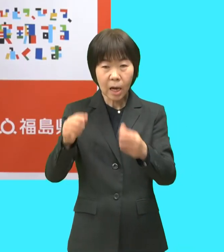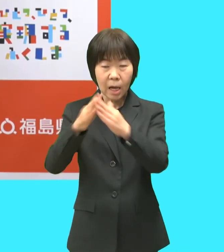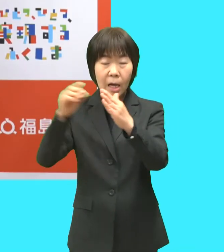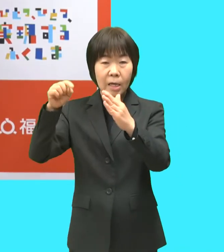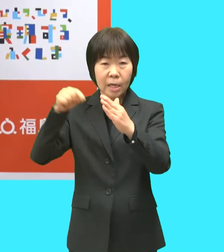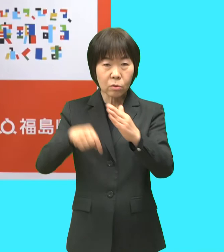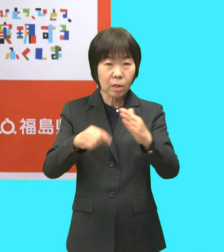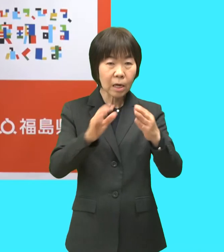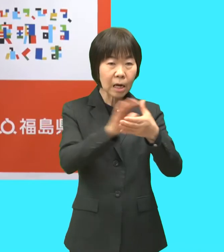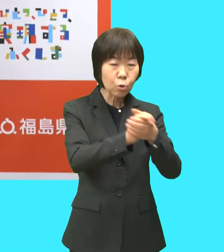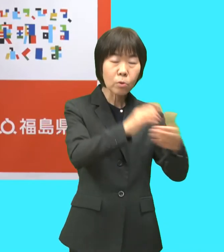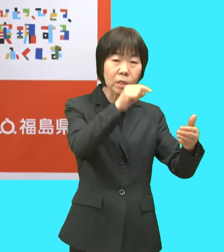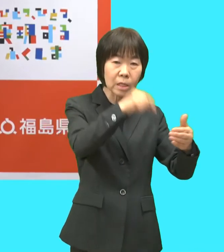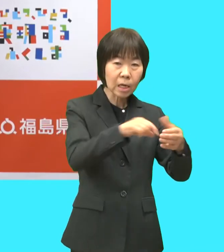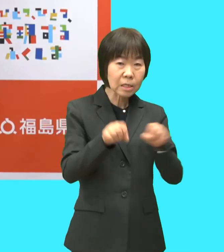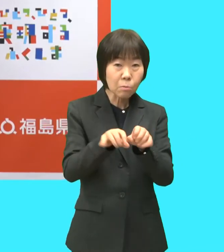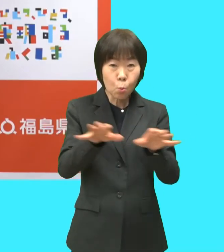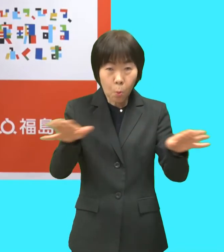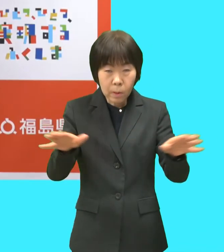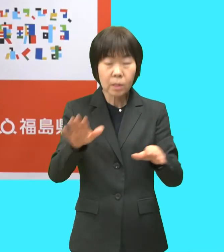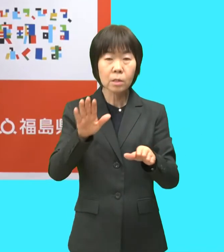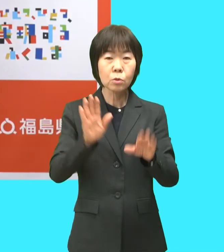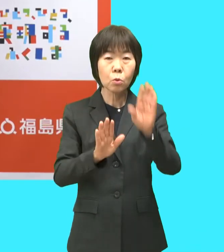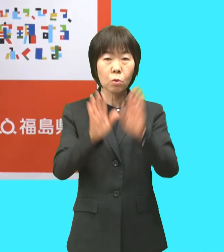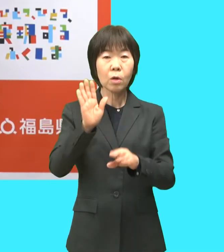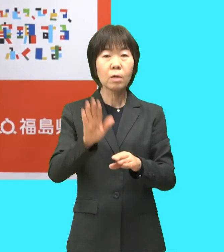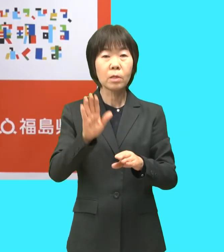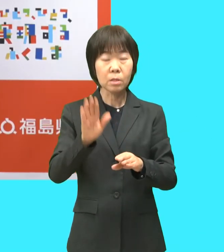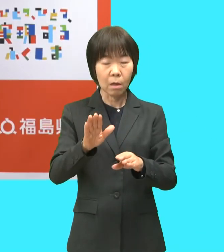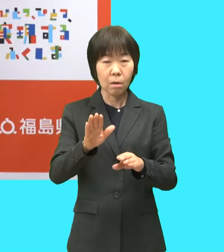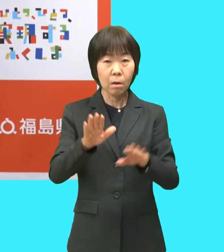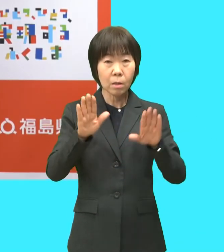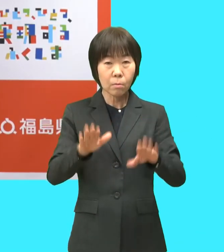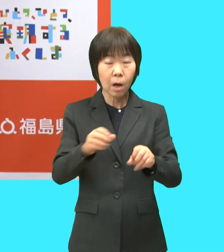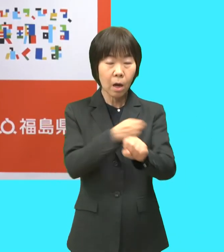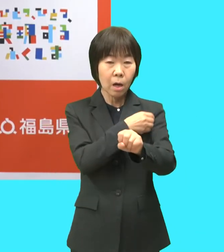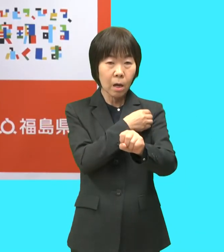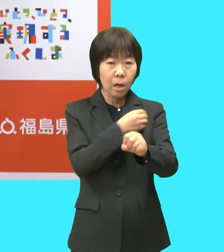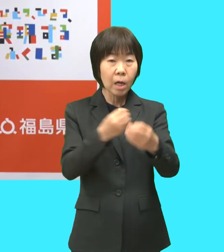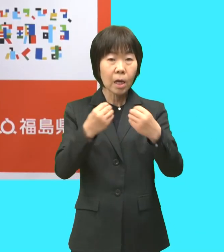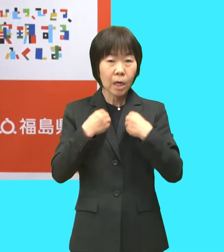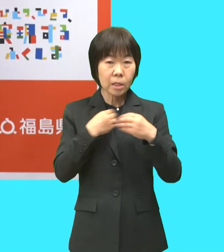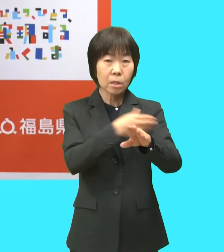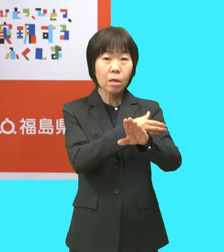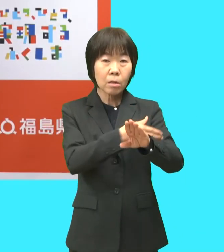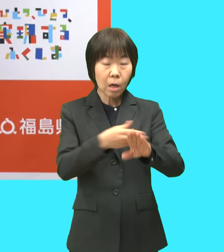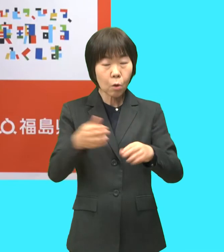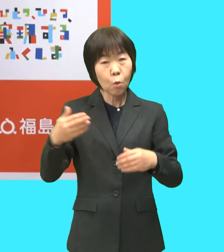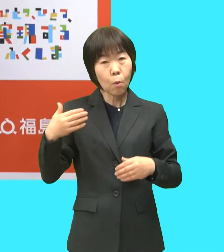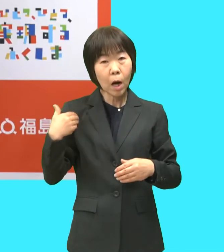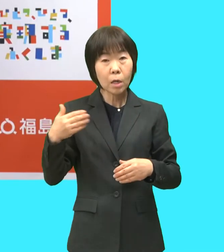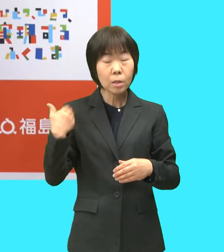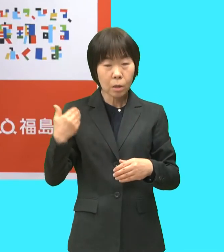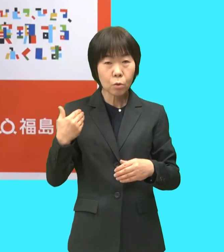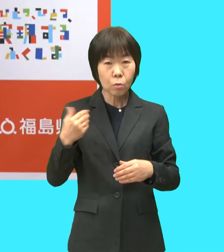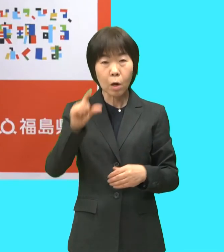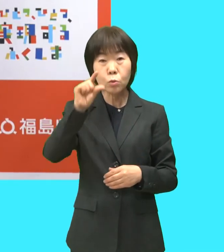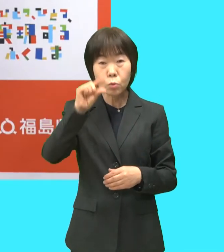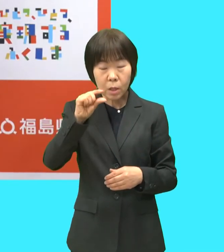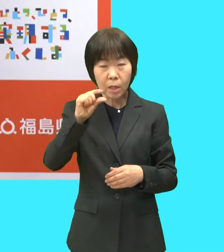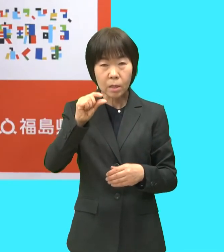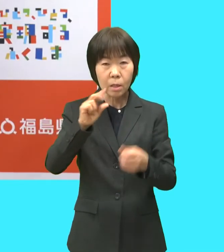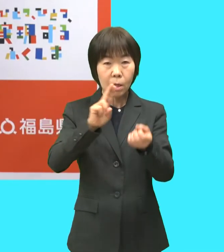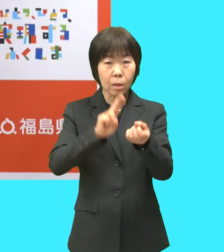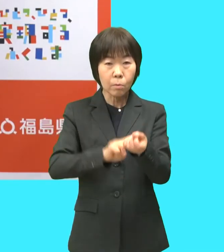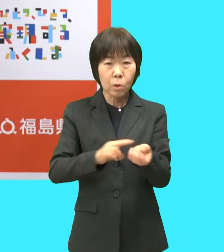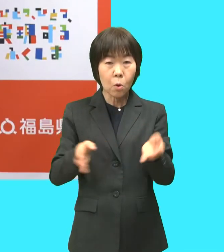ってという状況でありました。今感染経路不明の率が低く、まさに病院であ